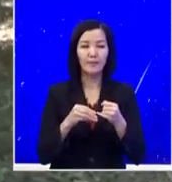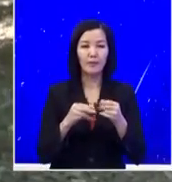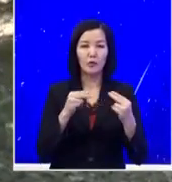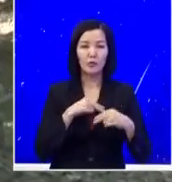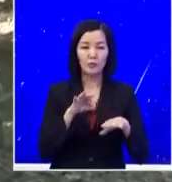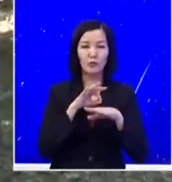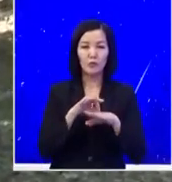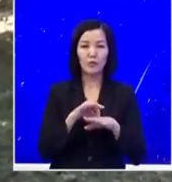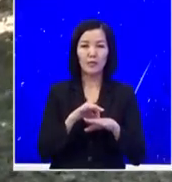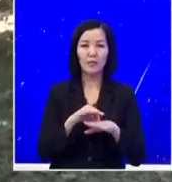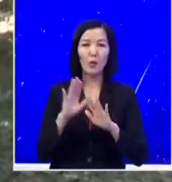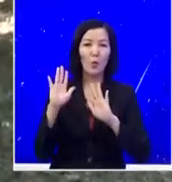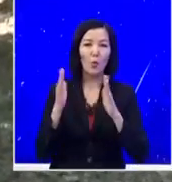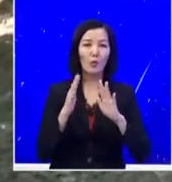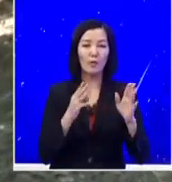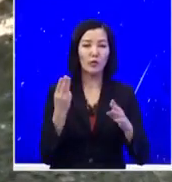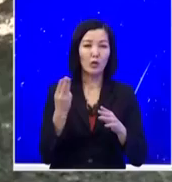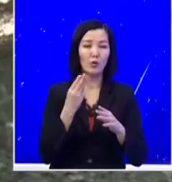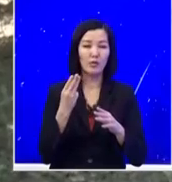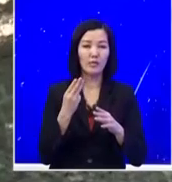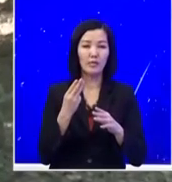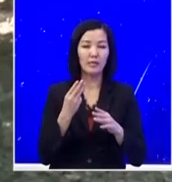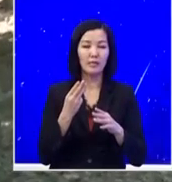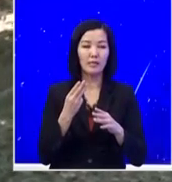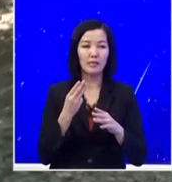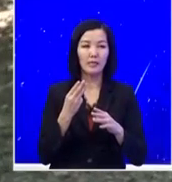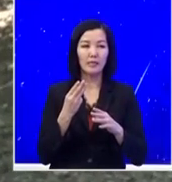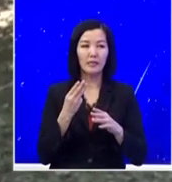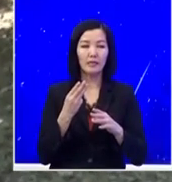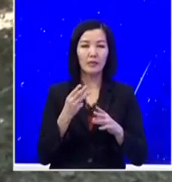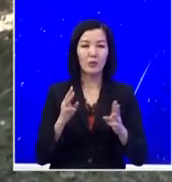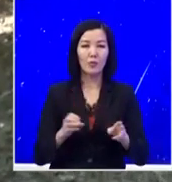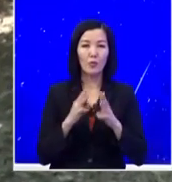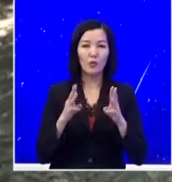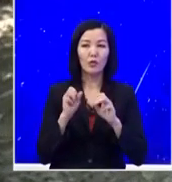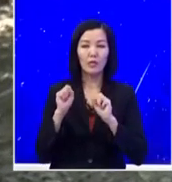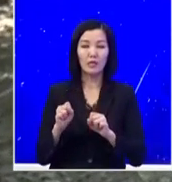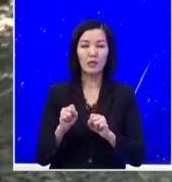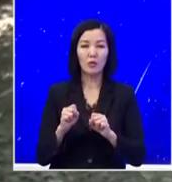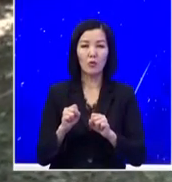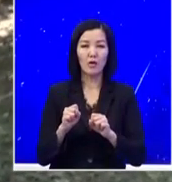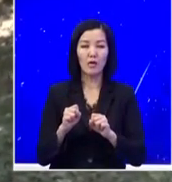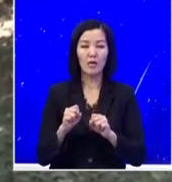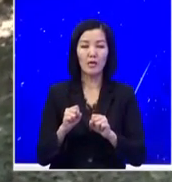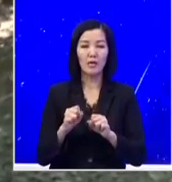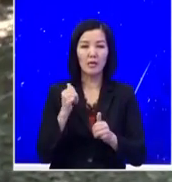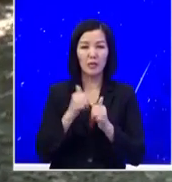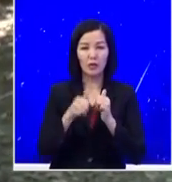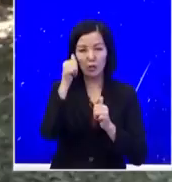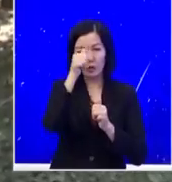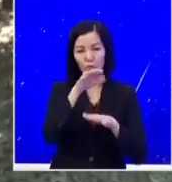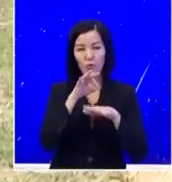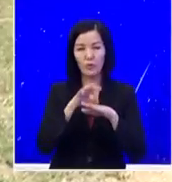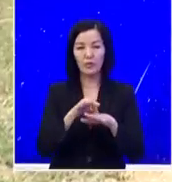Бұл жұмыстар орман шаруашылығын, орман қорының өрттен сақтау үшін тұрады, жыл сайын жасалып тұрады. Биылғы